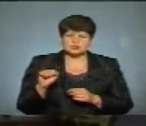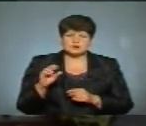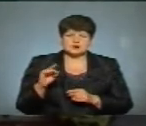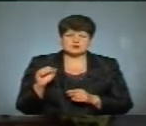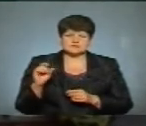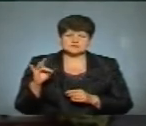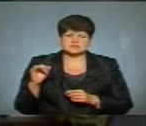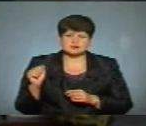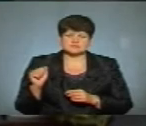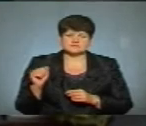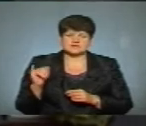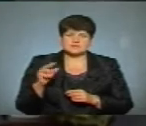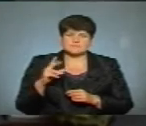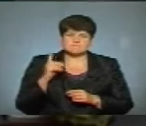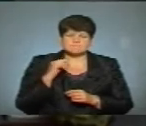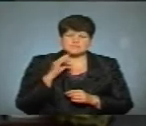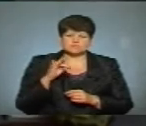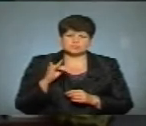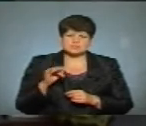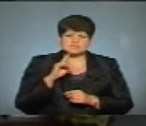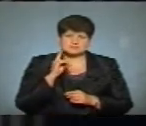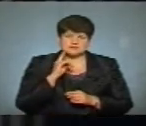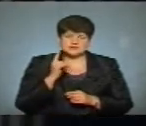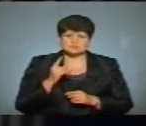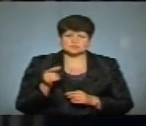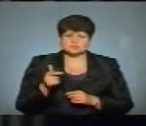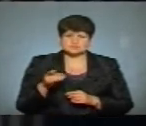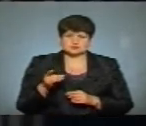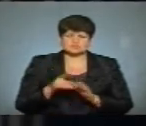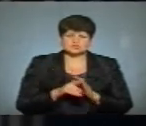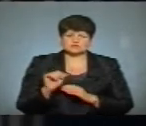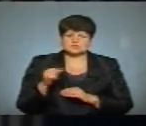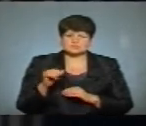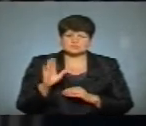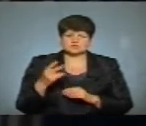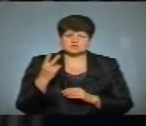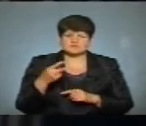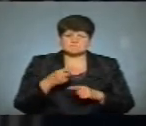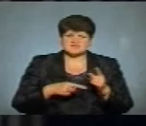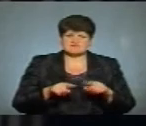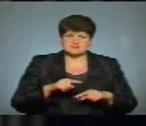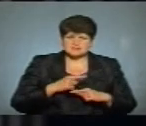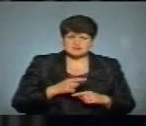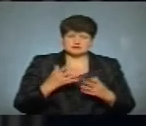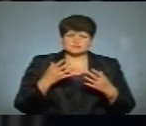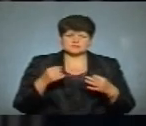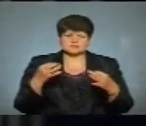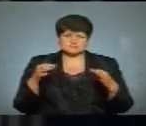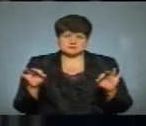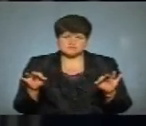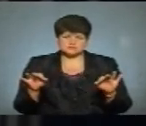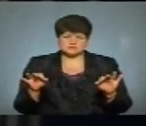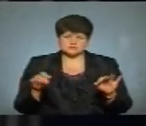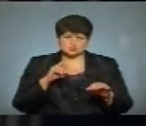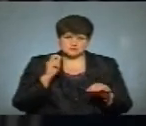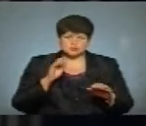Арсенал Стандарт і Медобори, село Зелене, Гусятинський район. Початок серпня відбудеться 2 півфінальних матчі і на День Незалежності